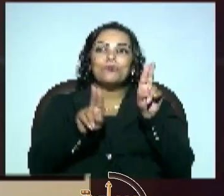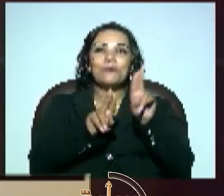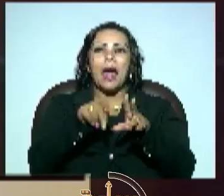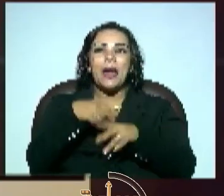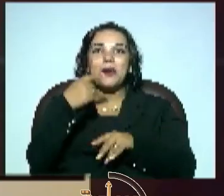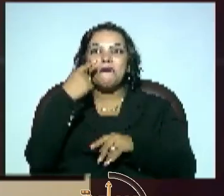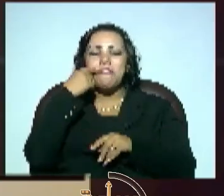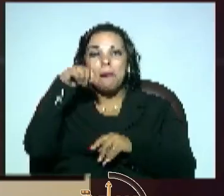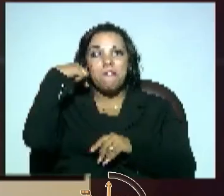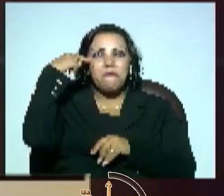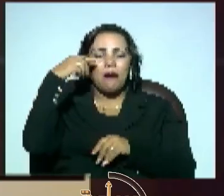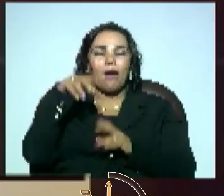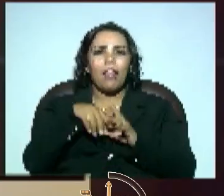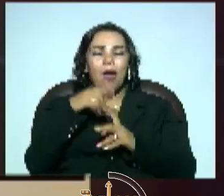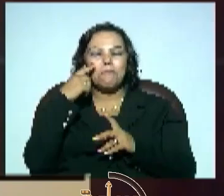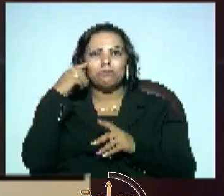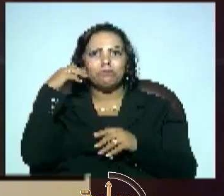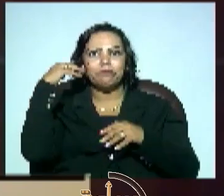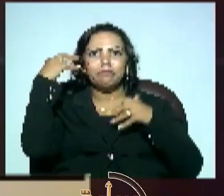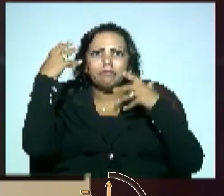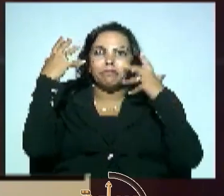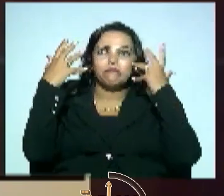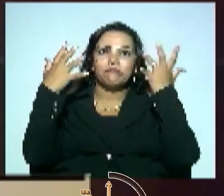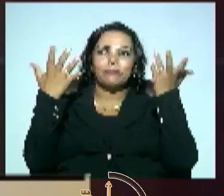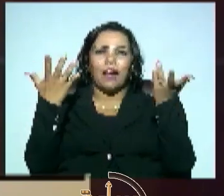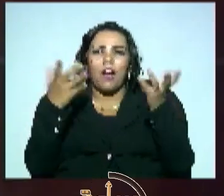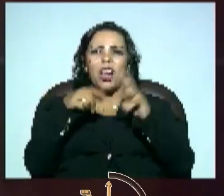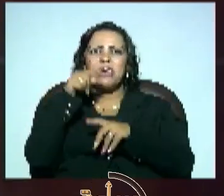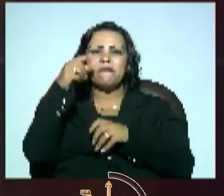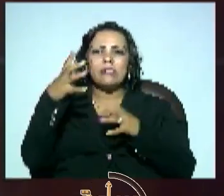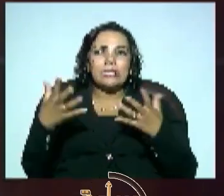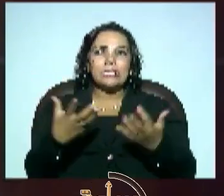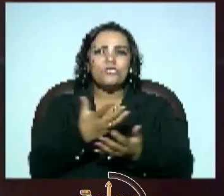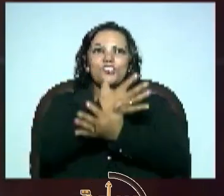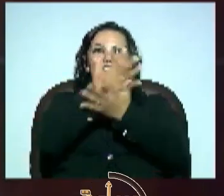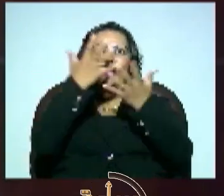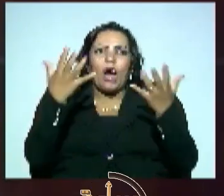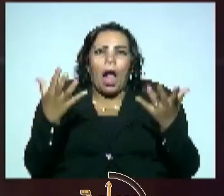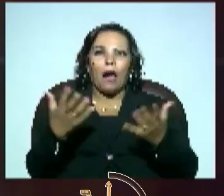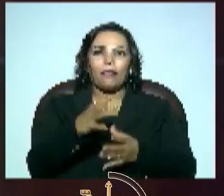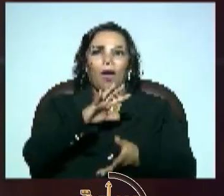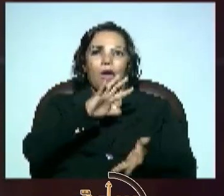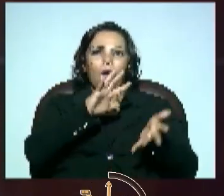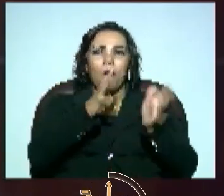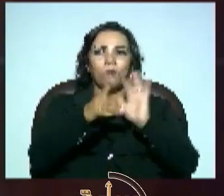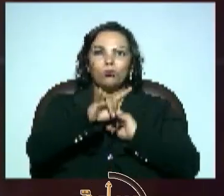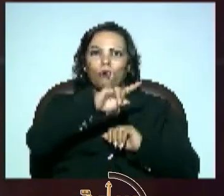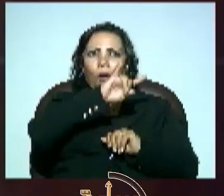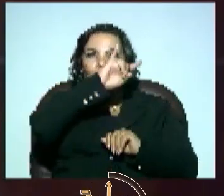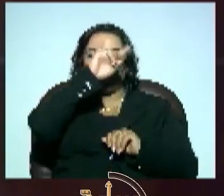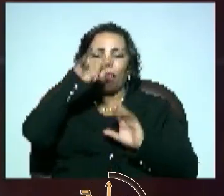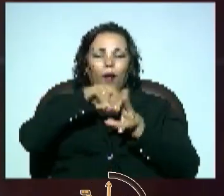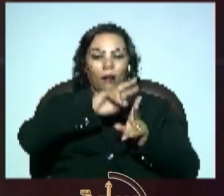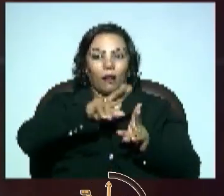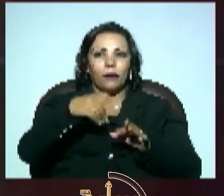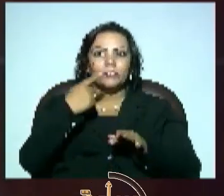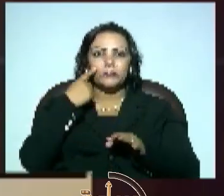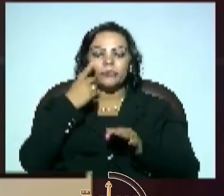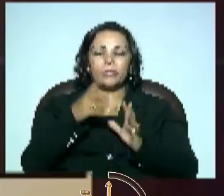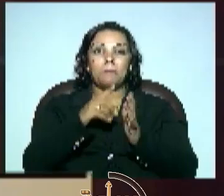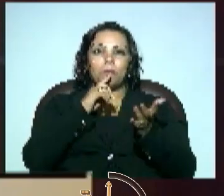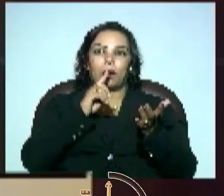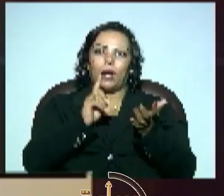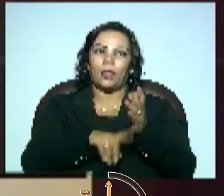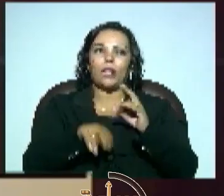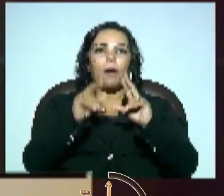ناحية الخرافات او ان في يعني شغل شياطين الى اخره. الحقيقة يعني